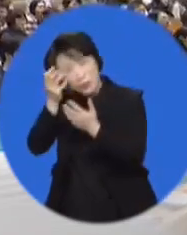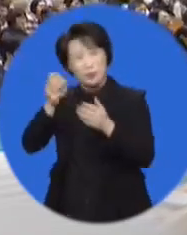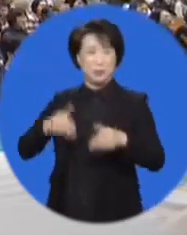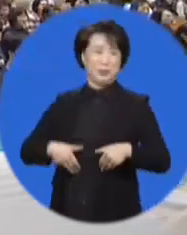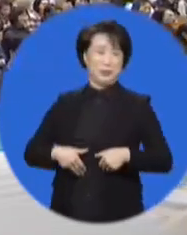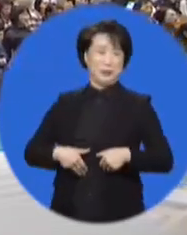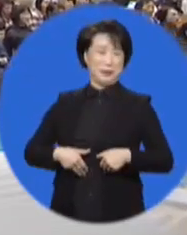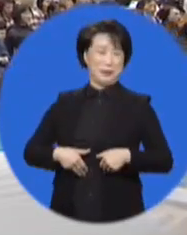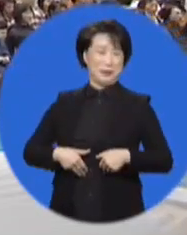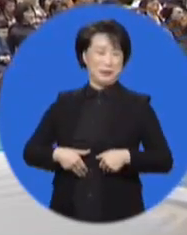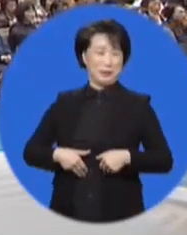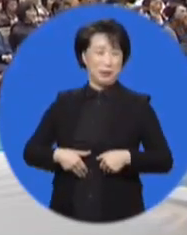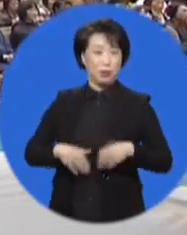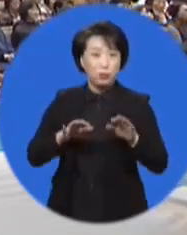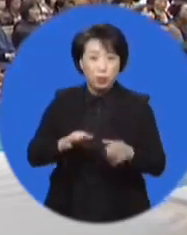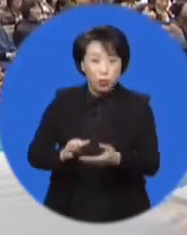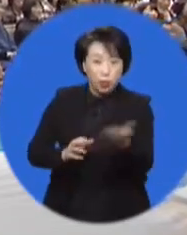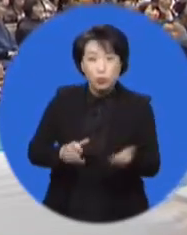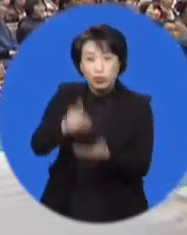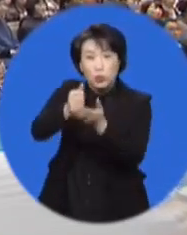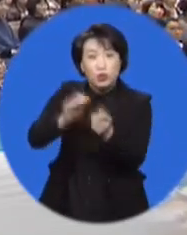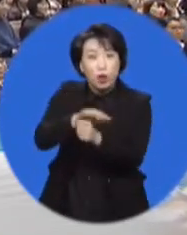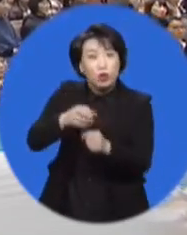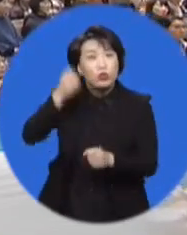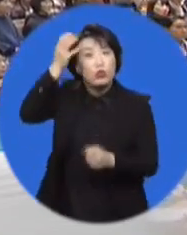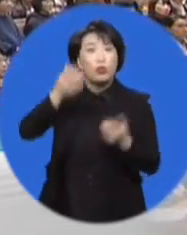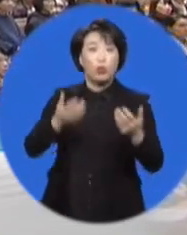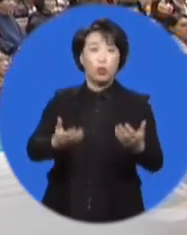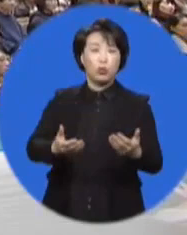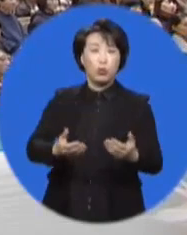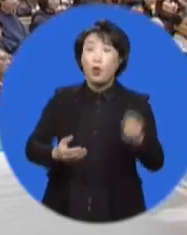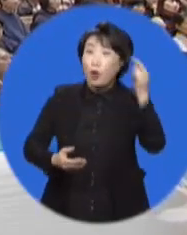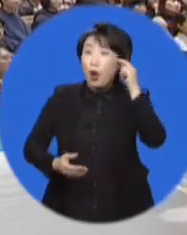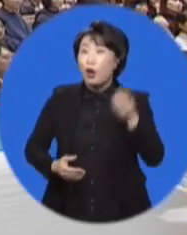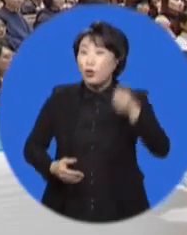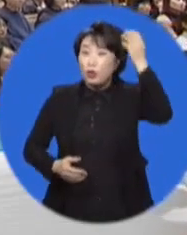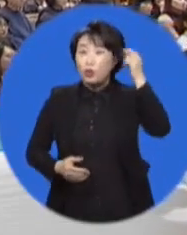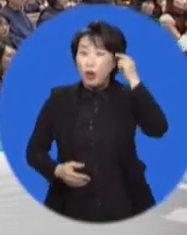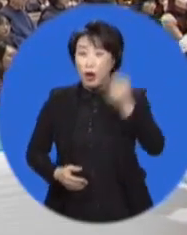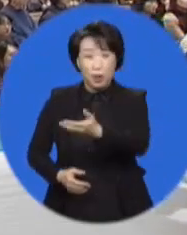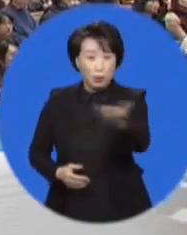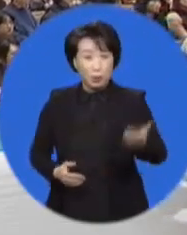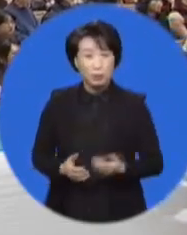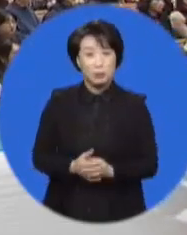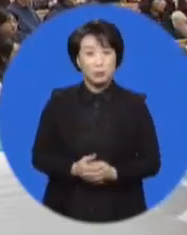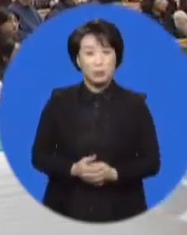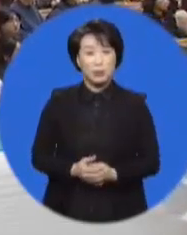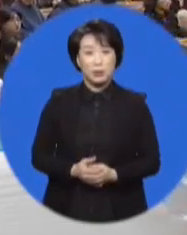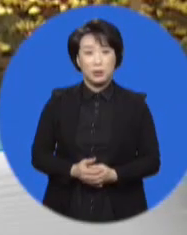말이니. 근데 왜 잊어버려? 뭐 때문에 잊어버려?